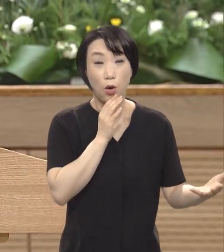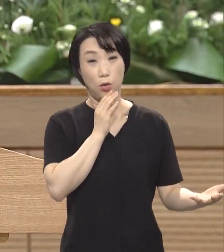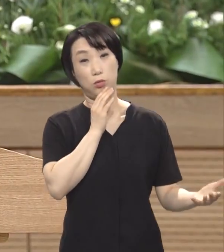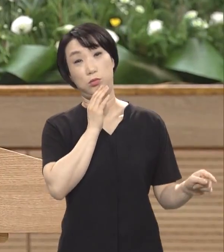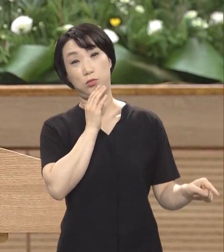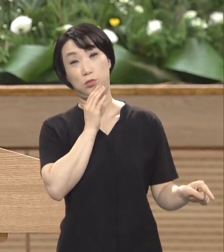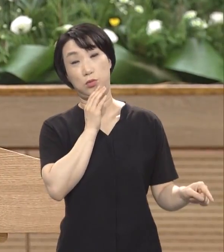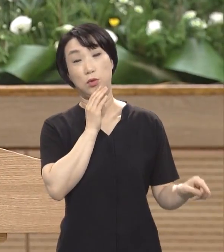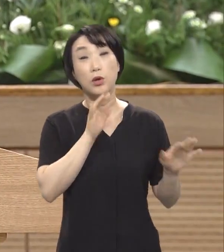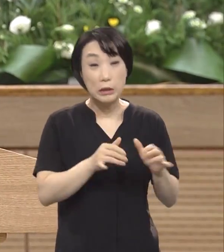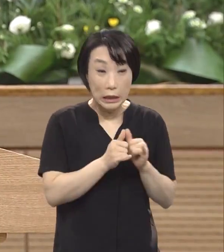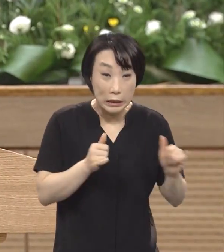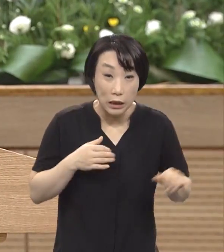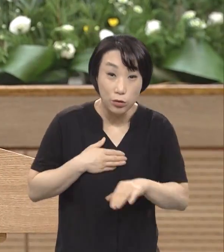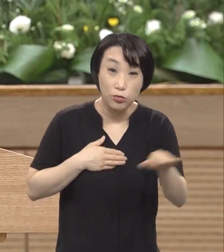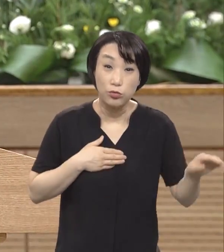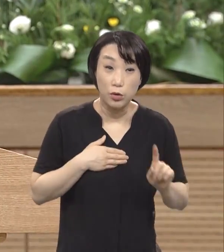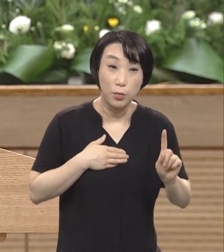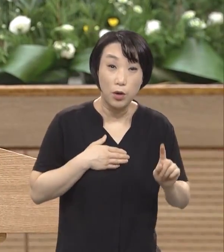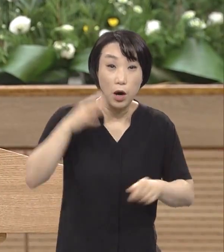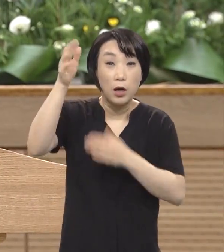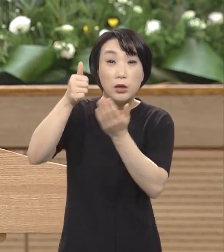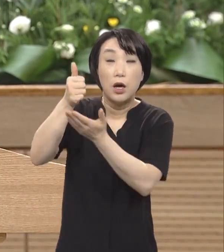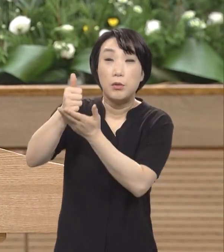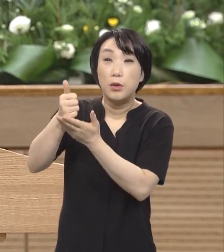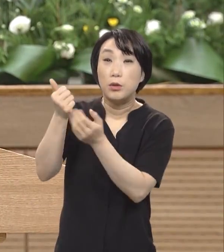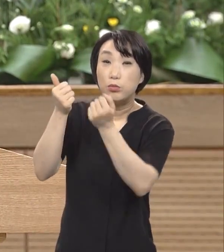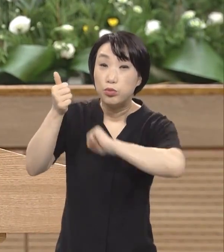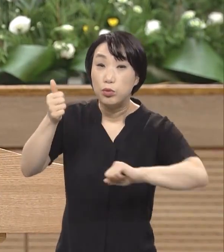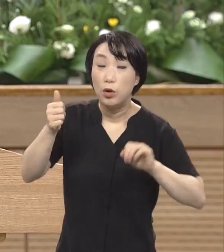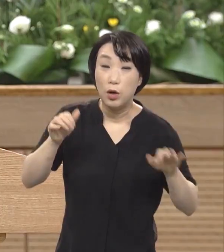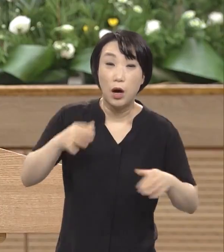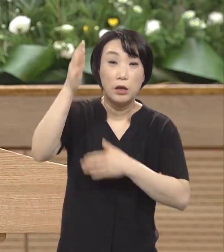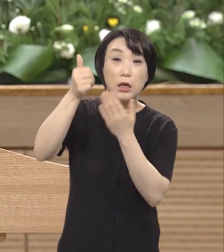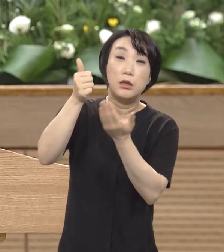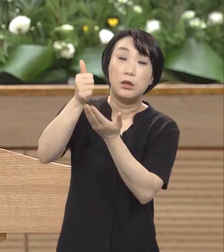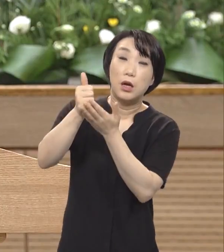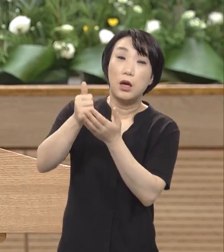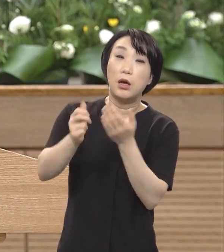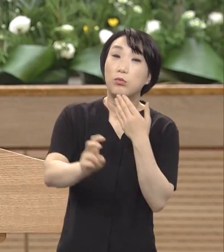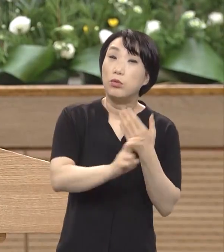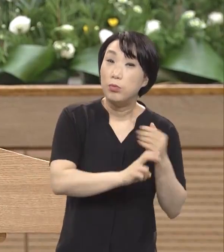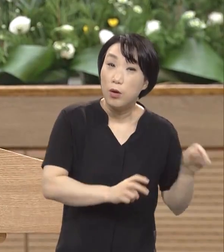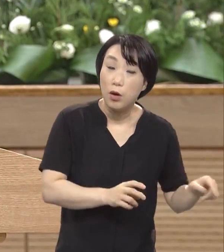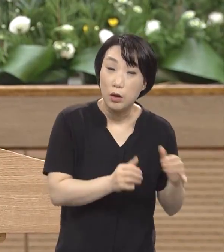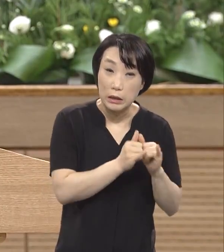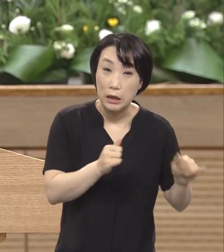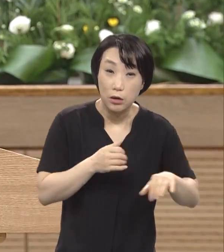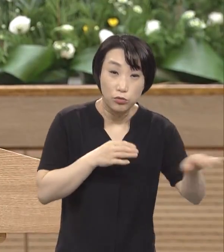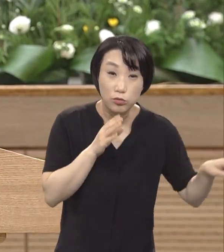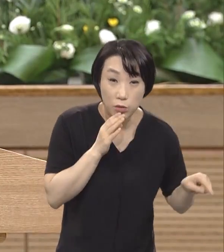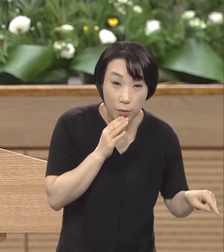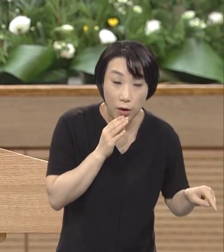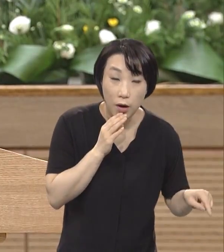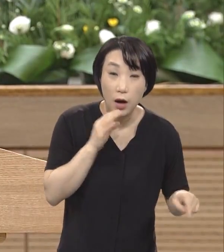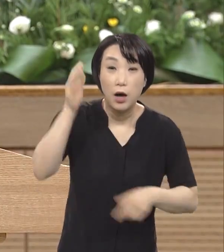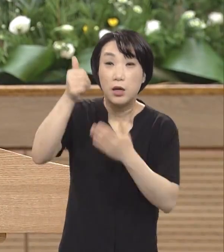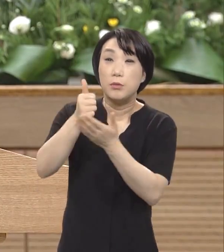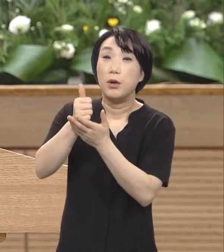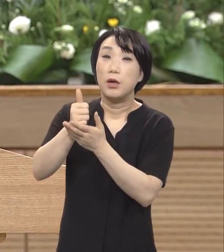그런데 인간이 하나님을 도전하고 하나님께 불법을 저질러서